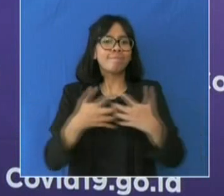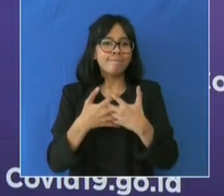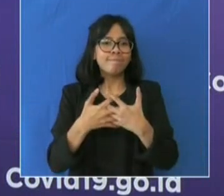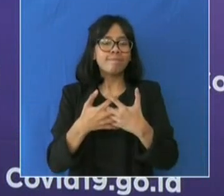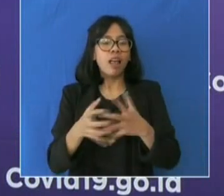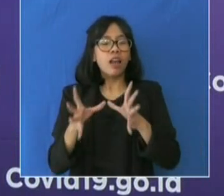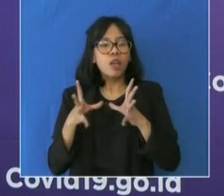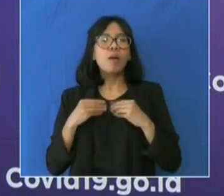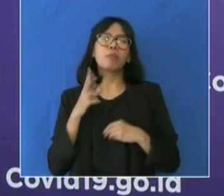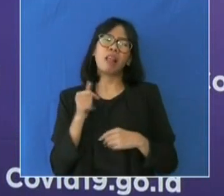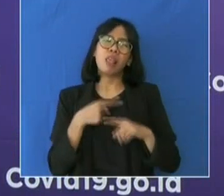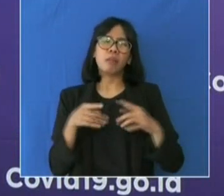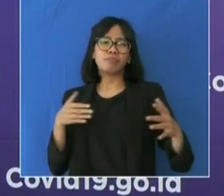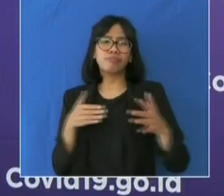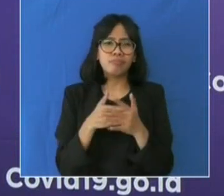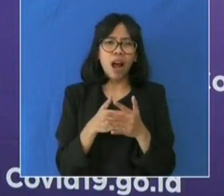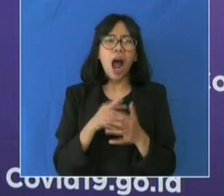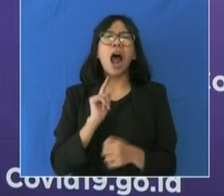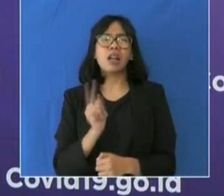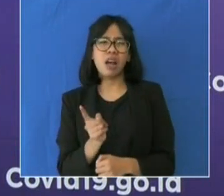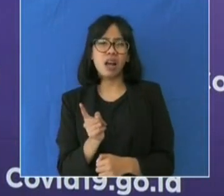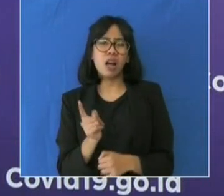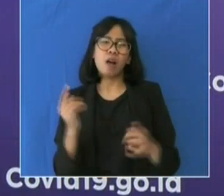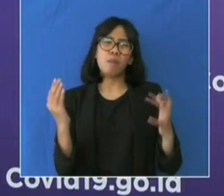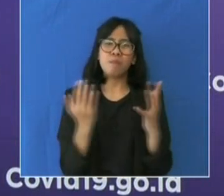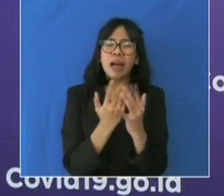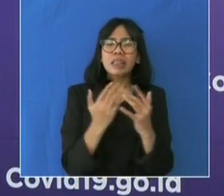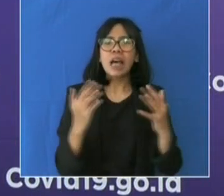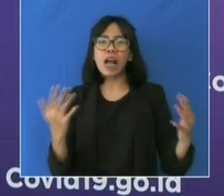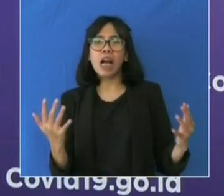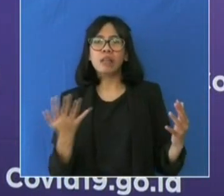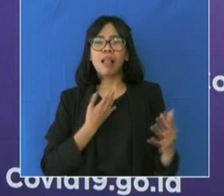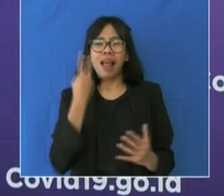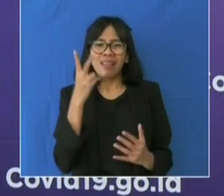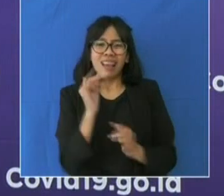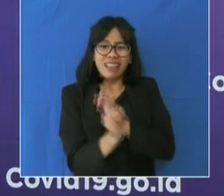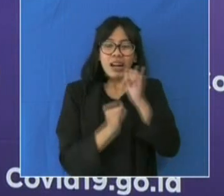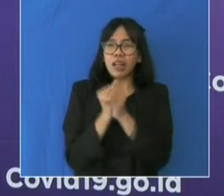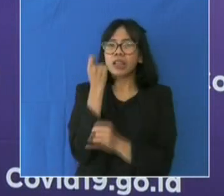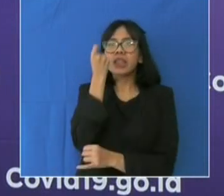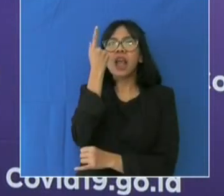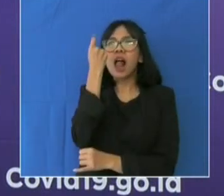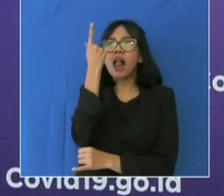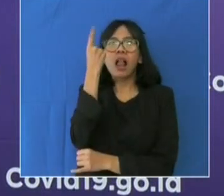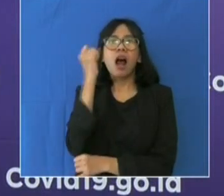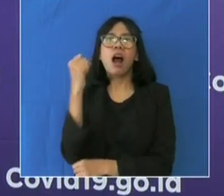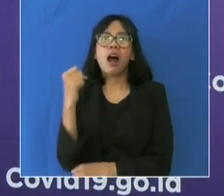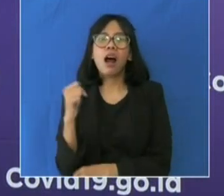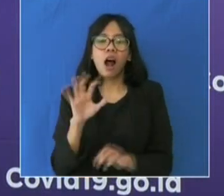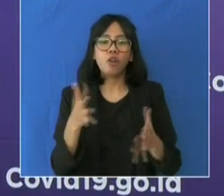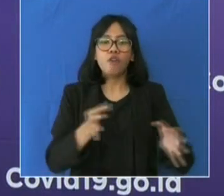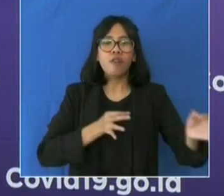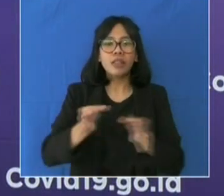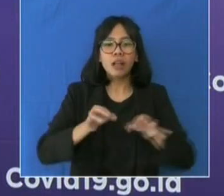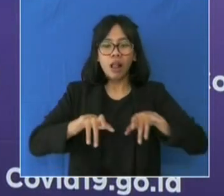tetapi amat sih ada kesulitan bagi umat yang sulit dengan sinyal internet atau yang tidak